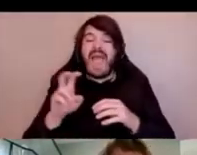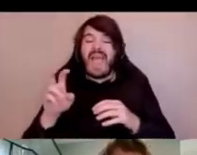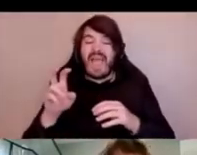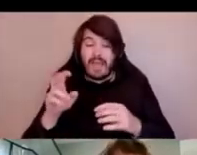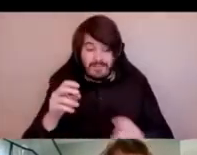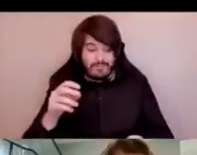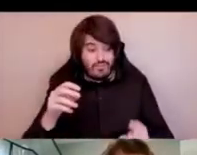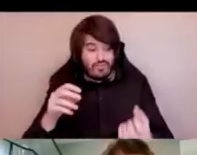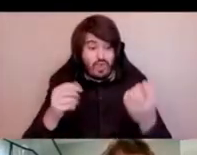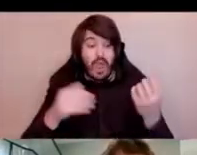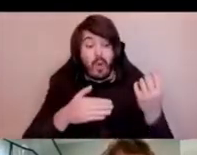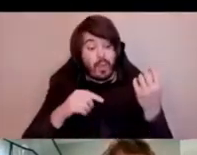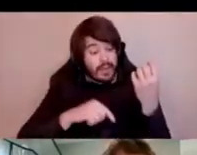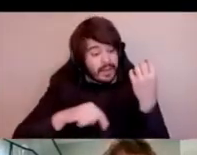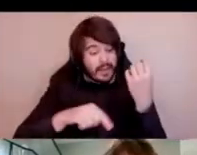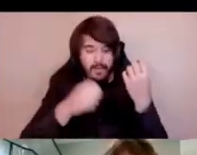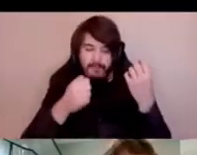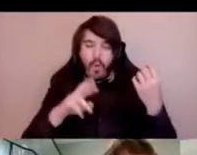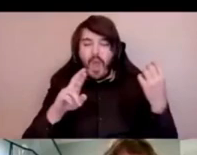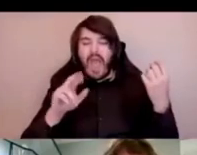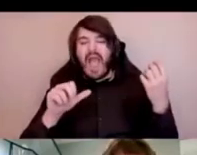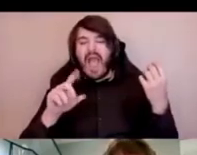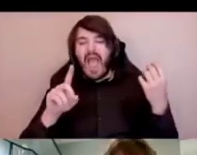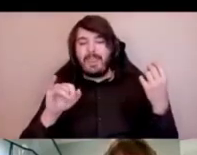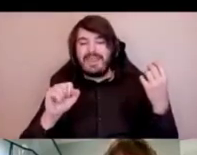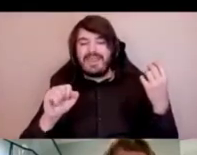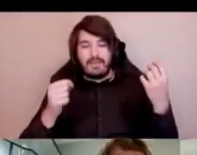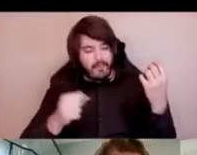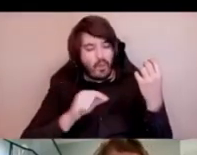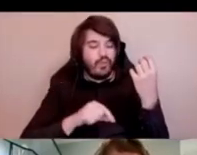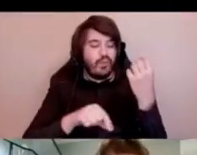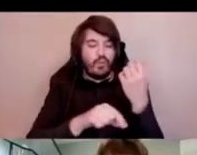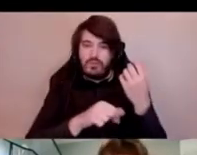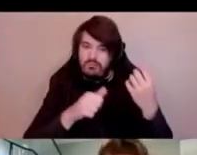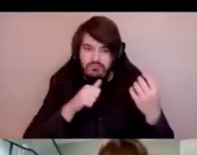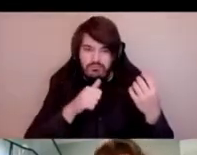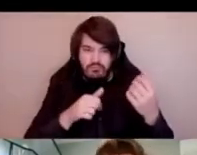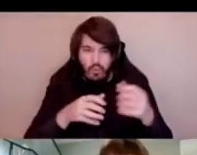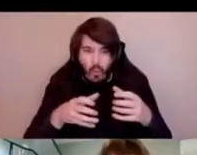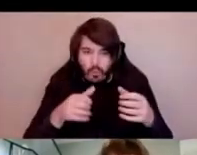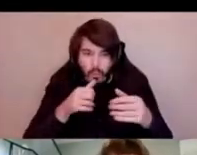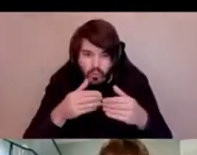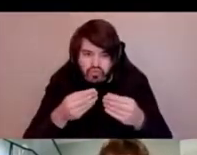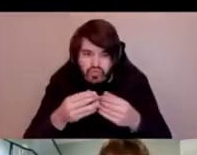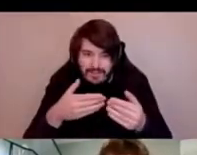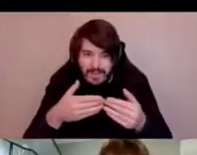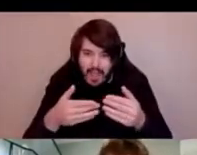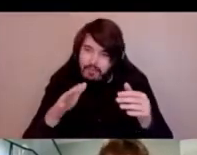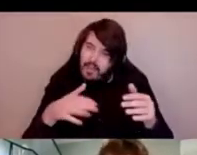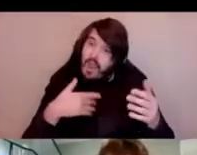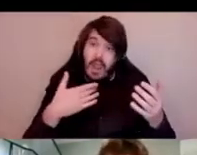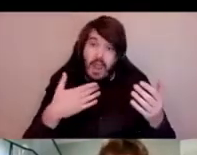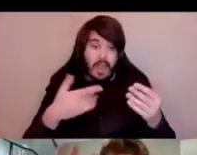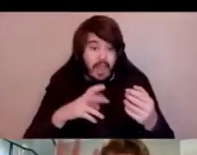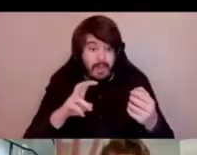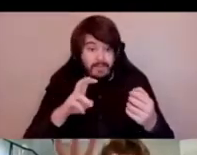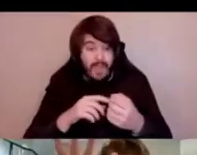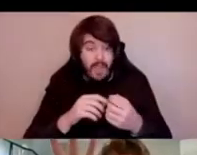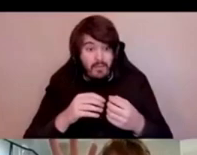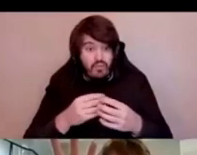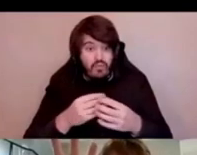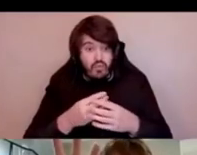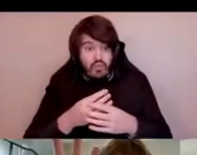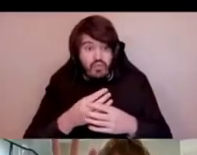il y a des radis qu'on peut mettre autour parce que ça prend pas tout l'espace. Puis, on va attendre que le piment pousse, qu'il prenne